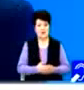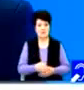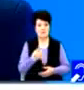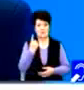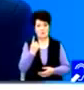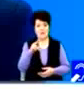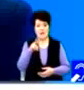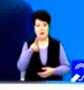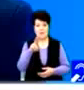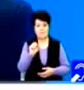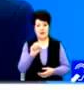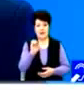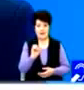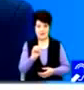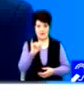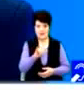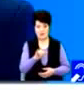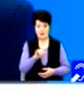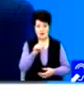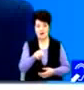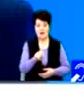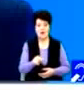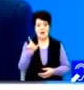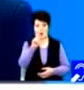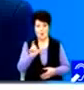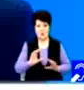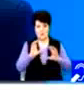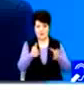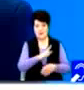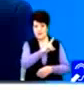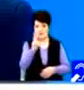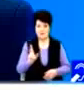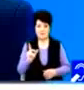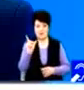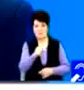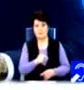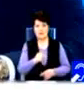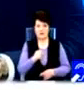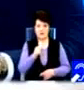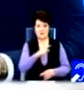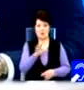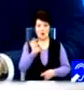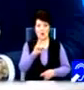a lumii moderne în afară de dodon nimeni nu merge la Moscova din liderii